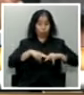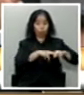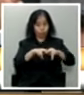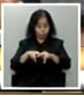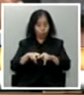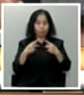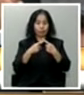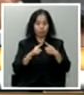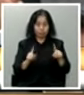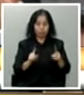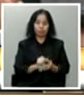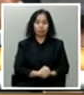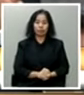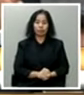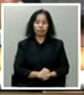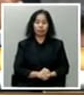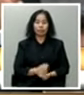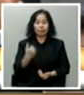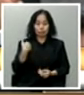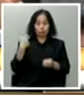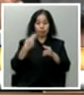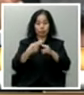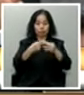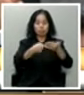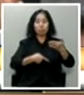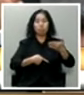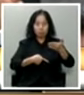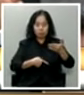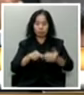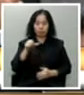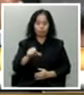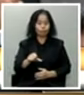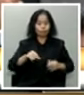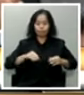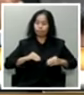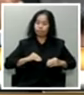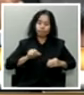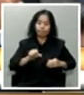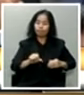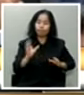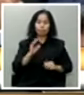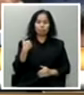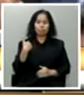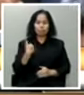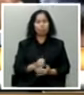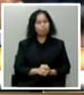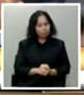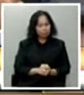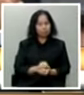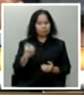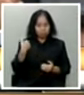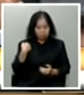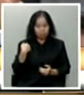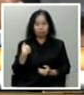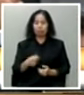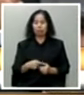แต่ปรากฏว่ามีรายชื่อว่างดออกเสียงแล้วก็มีอีกหลายท่านที่โหวต